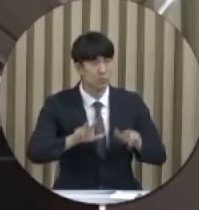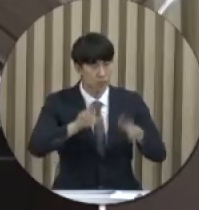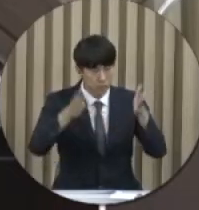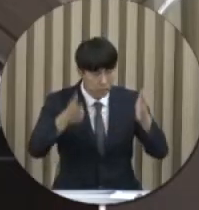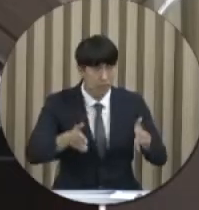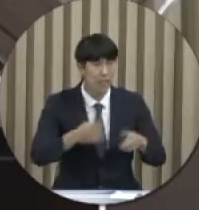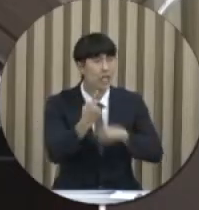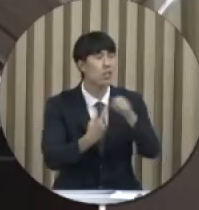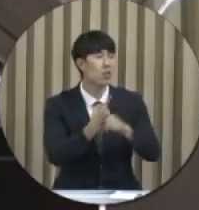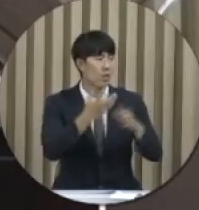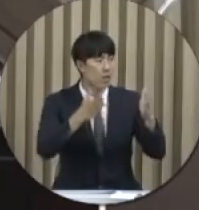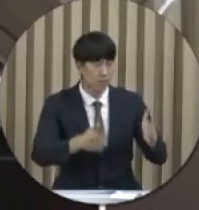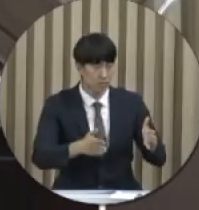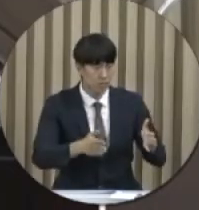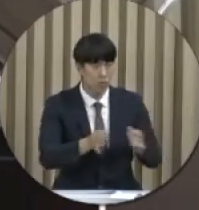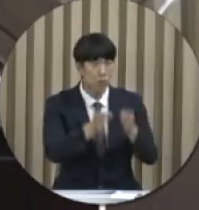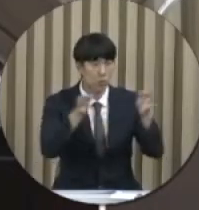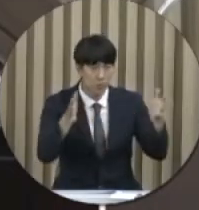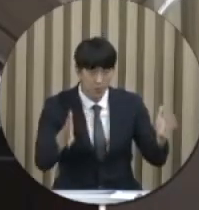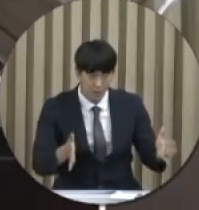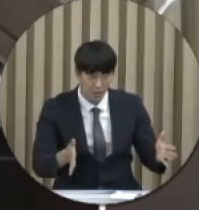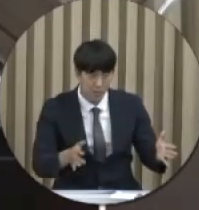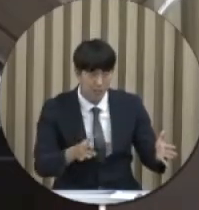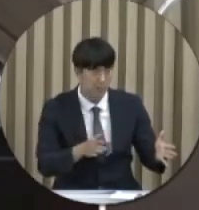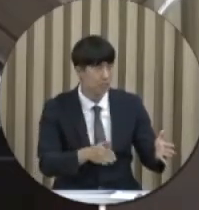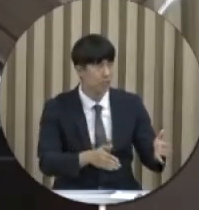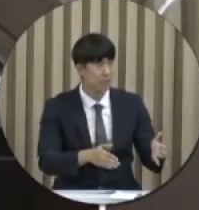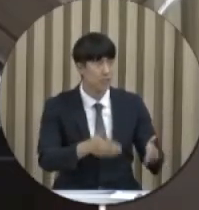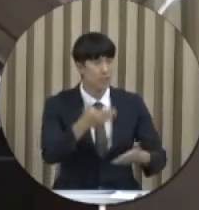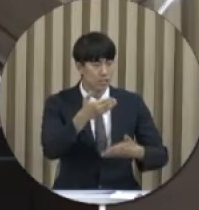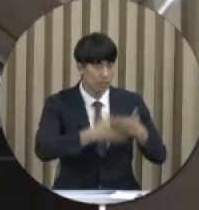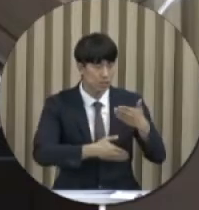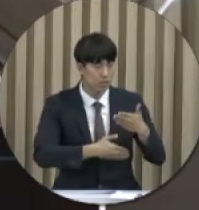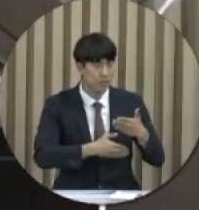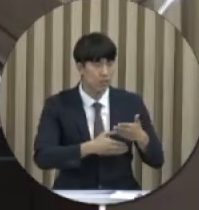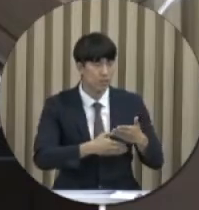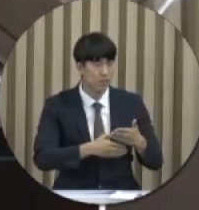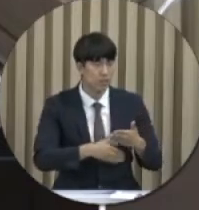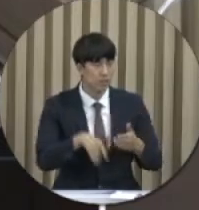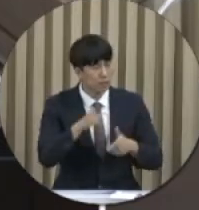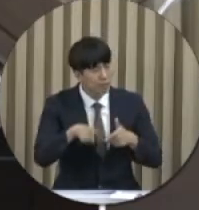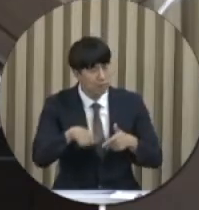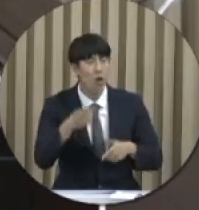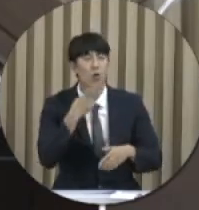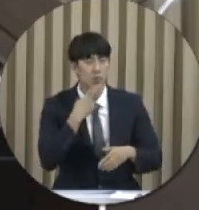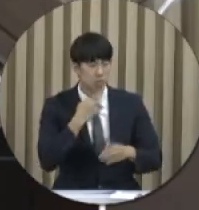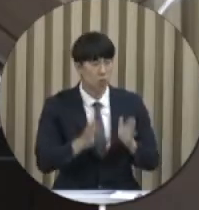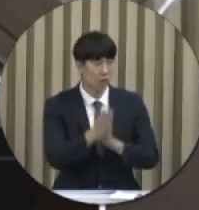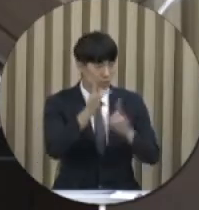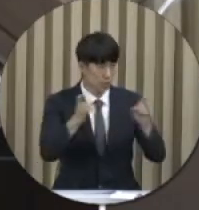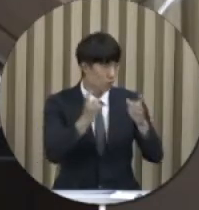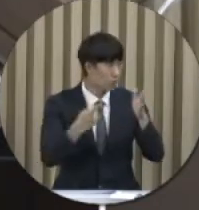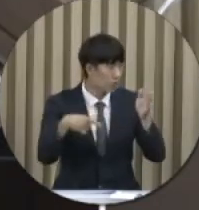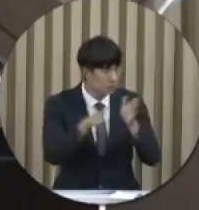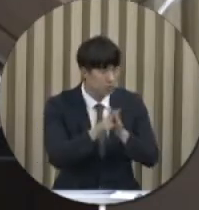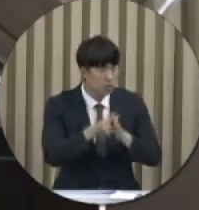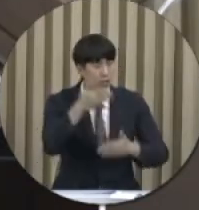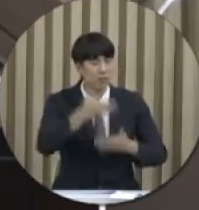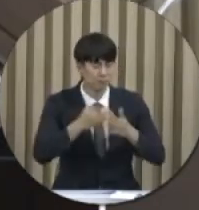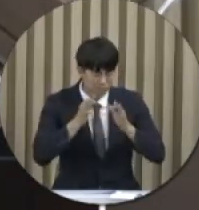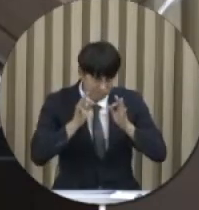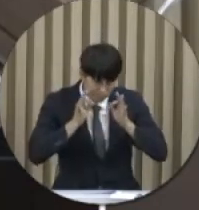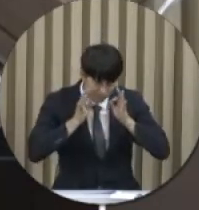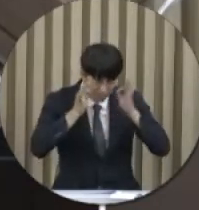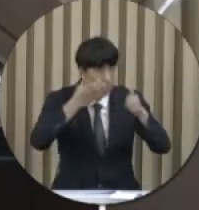것 같습니다. 이 남은 임기 동안 그러한 소홀함이 없이 우리 화성 시민을 위해서 남은 마지막을 최선을